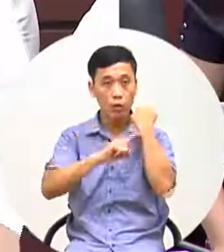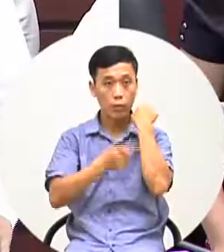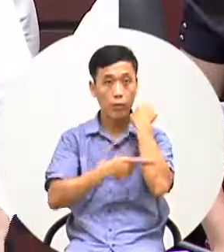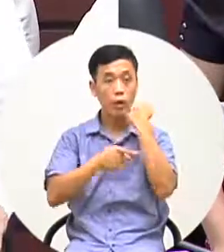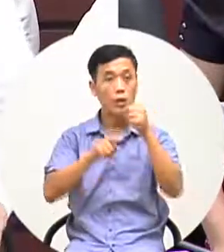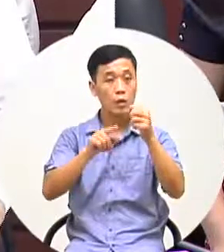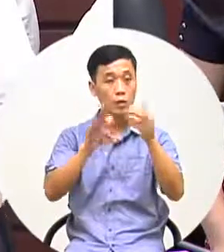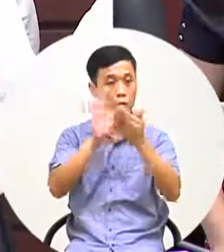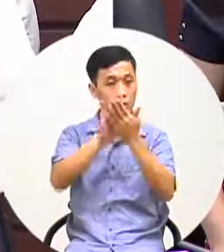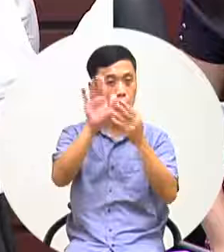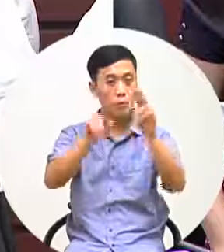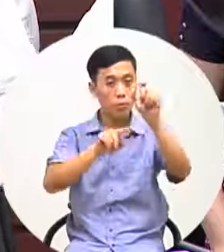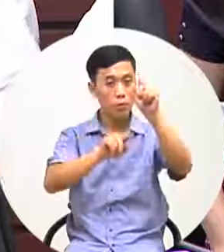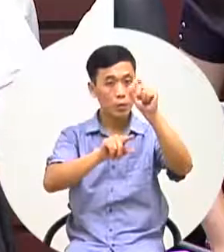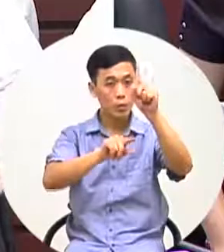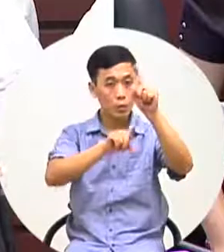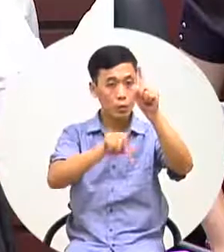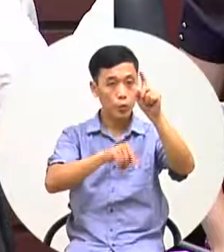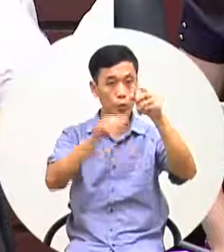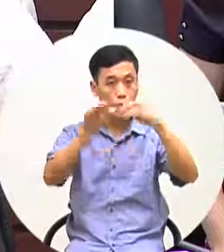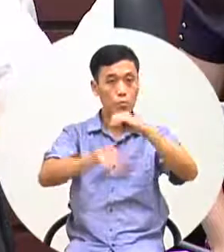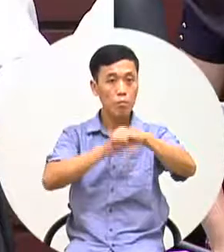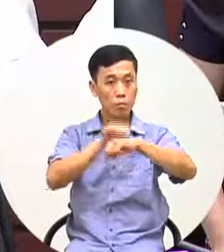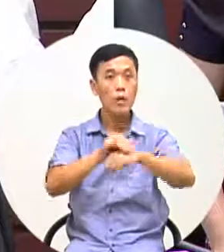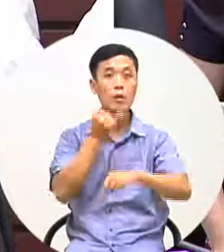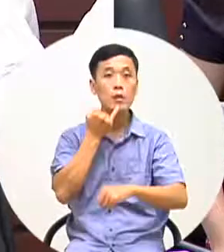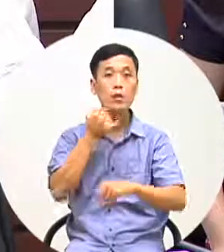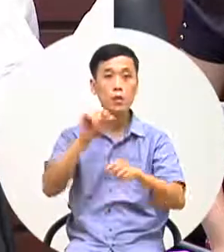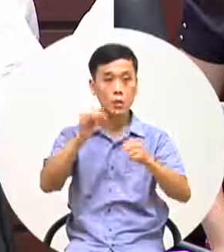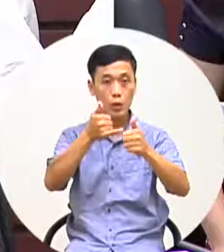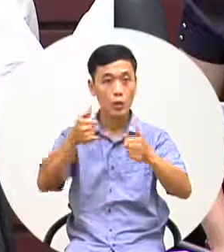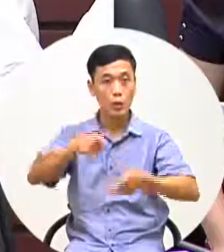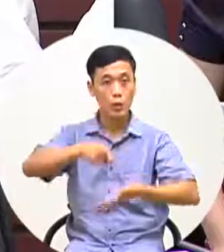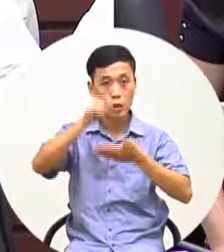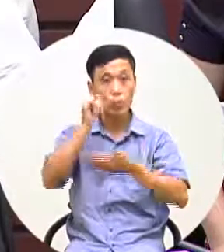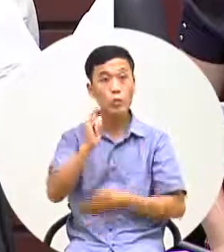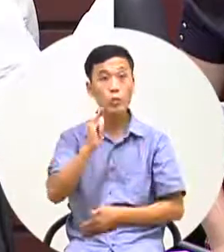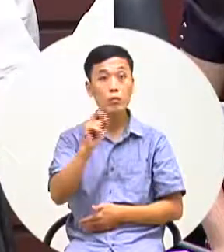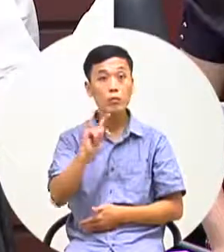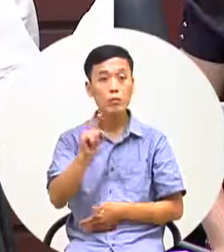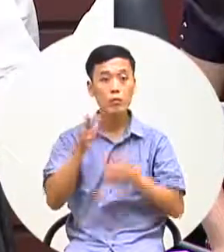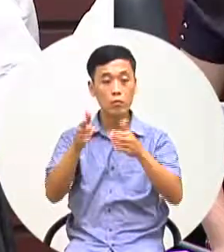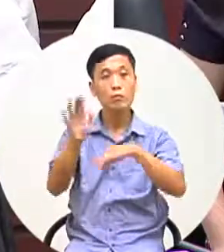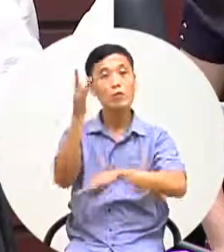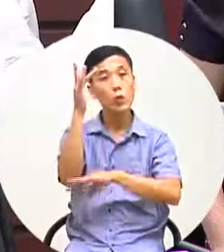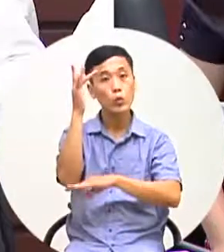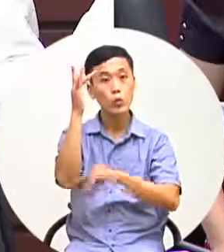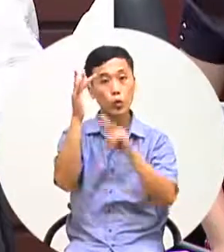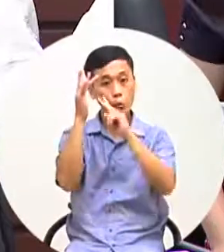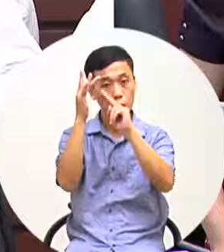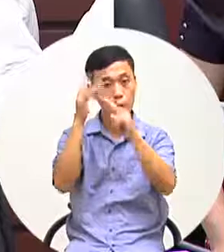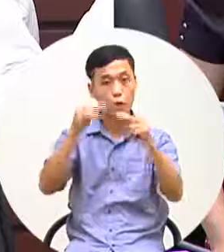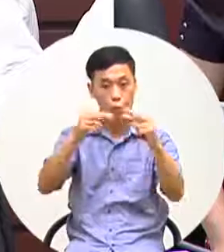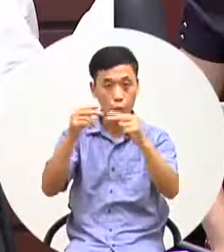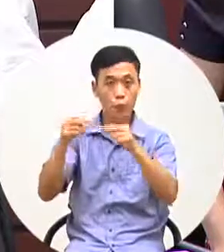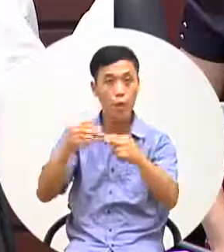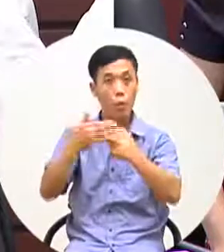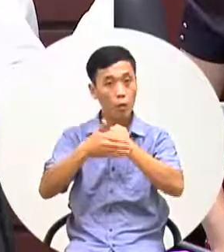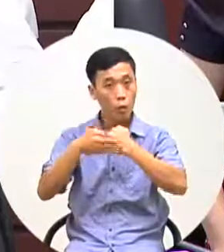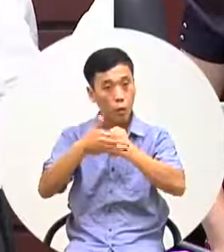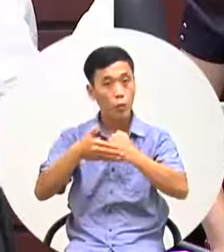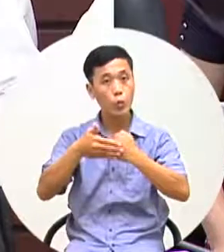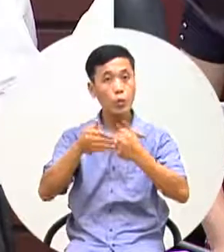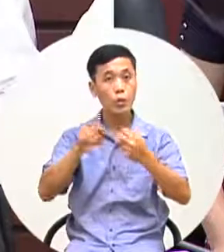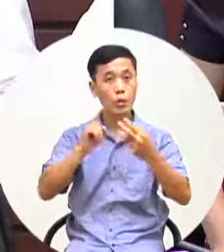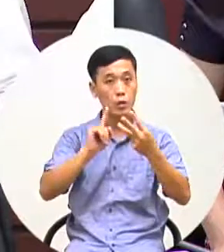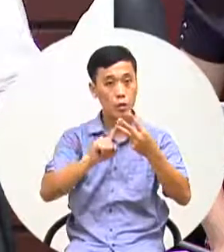心讲得很好，就是说，让我们树木的修剪，或者是树木的保护，或者是认识我们的